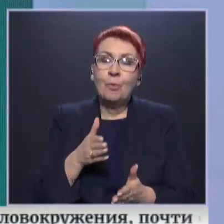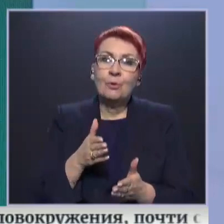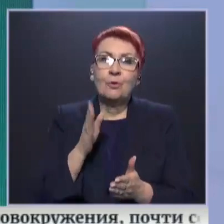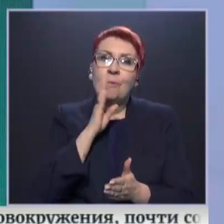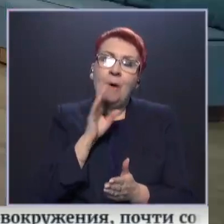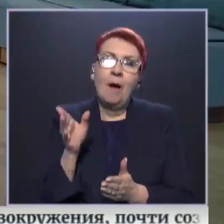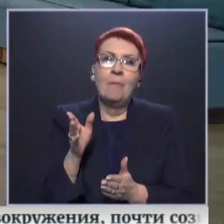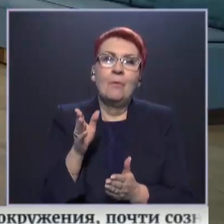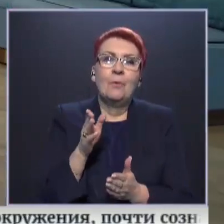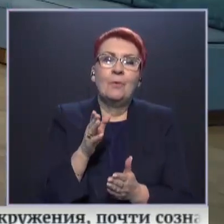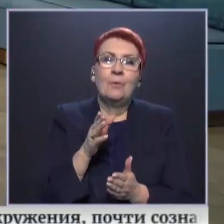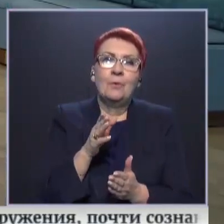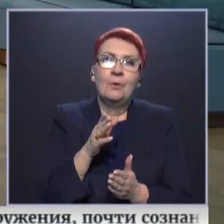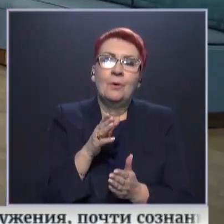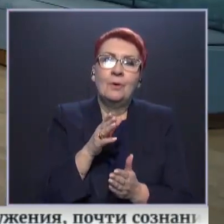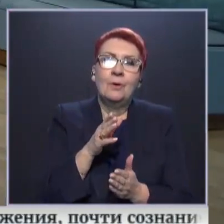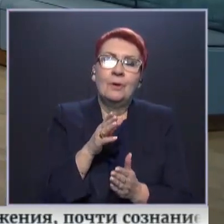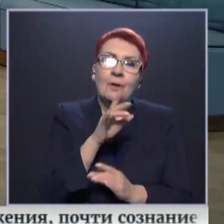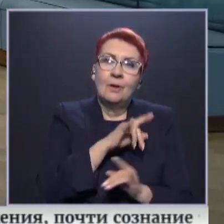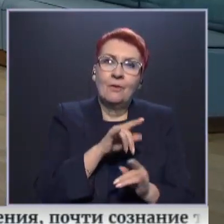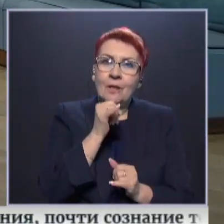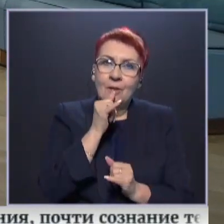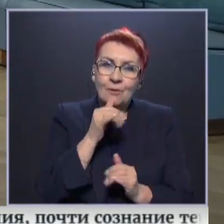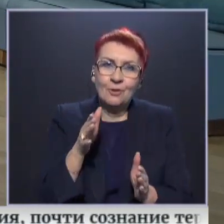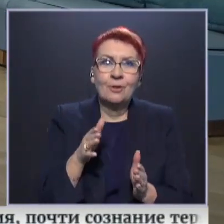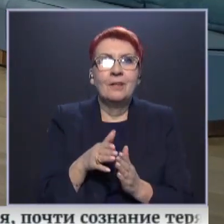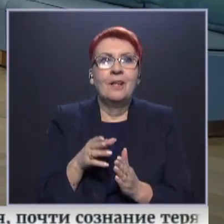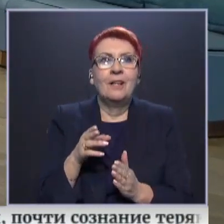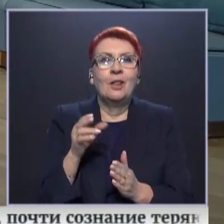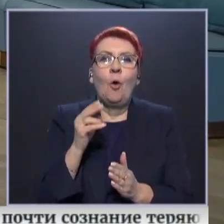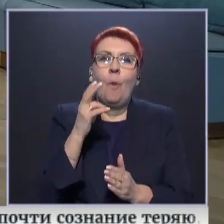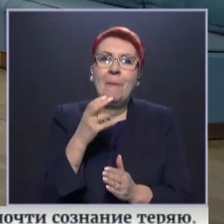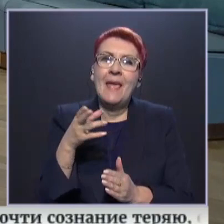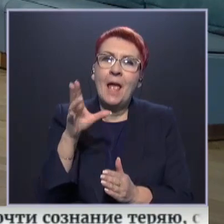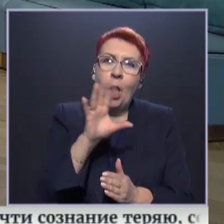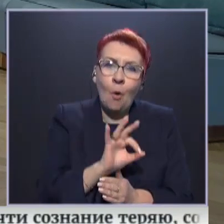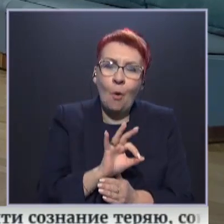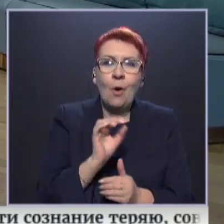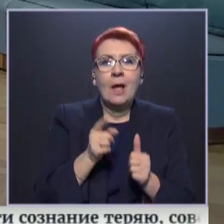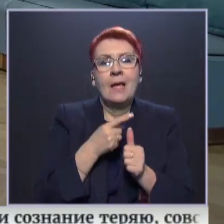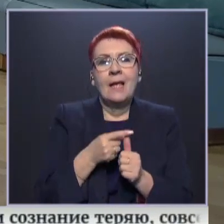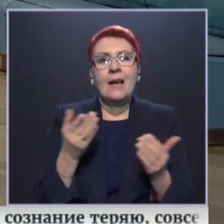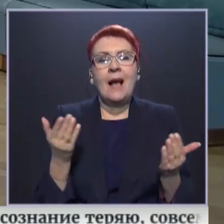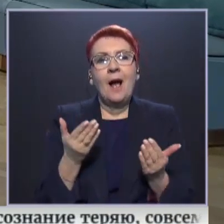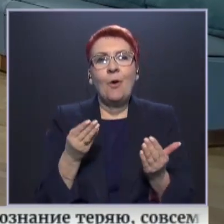маму убедить в том, что лобио или какой-то